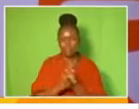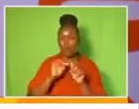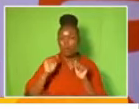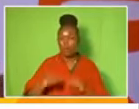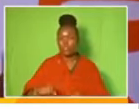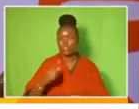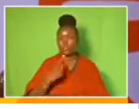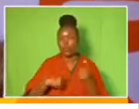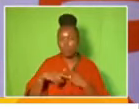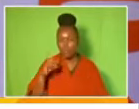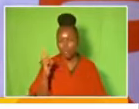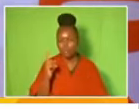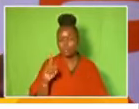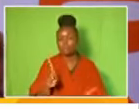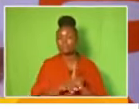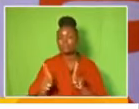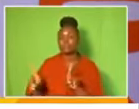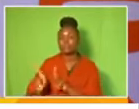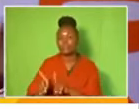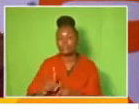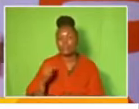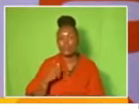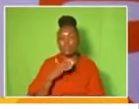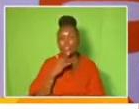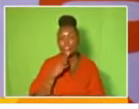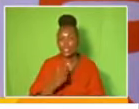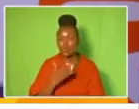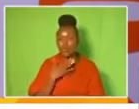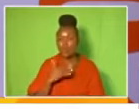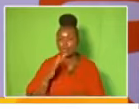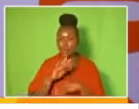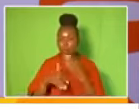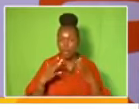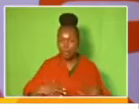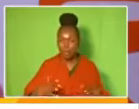sisi tumesema tunataka kuona kama wanachungwa wanakuja pamoja.